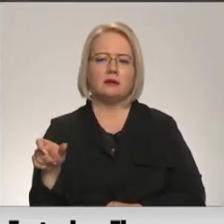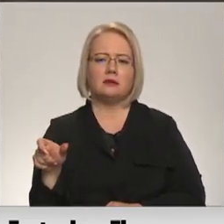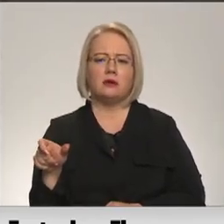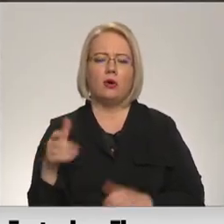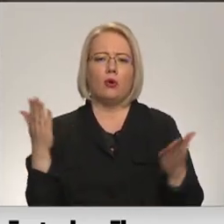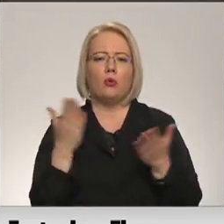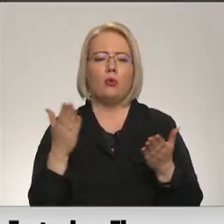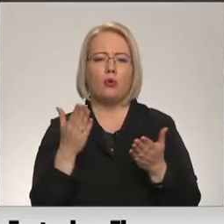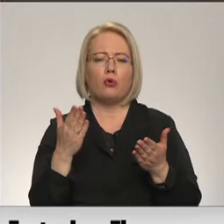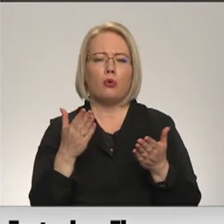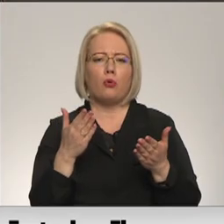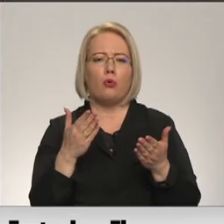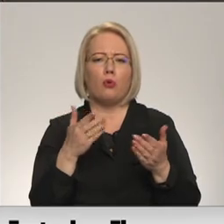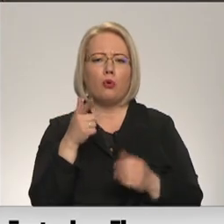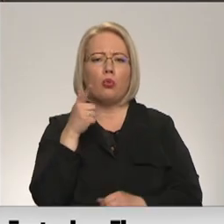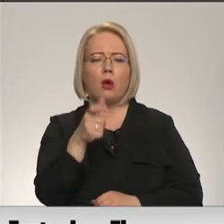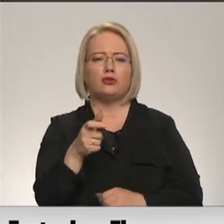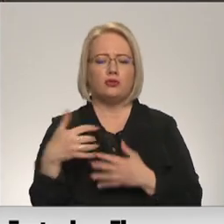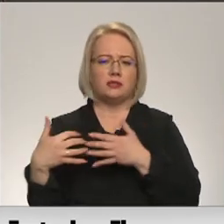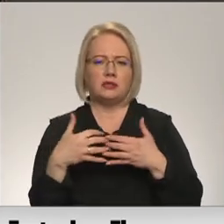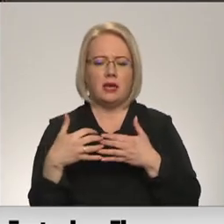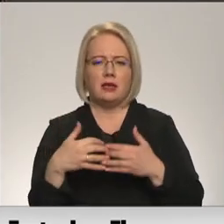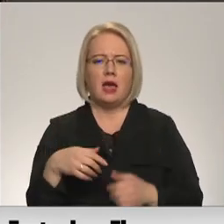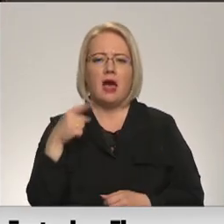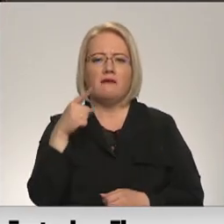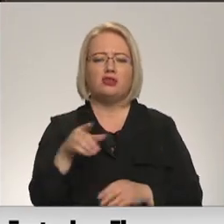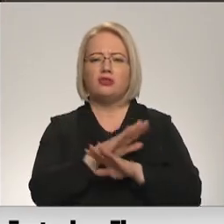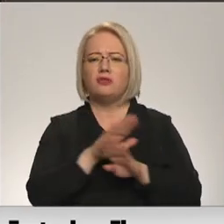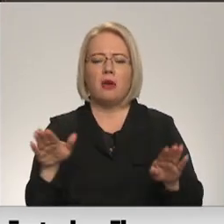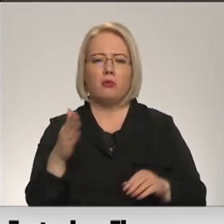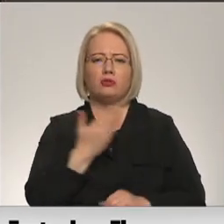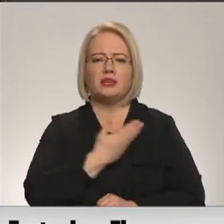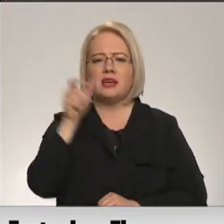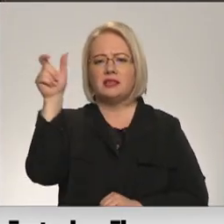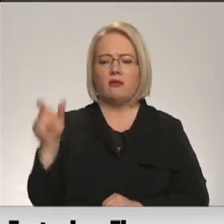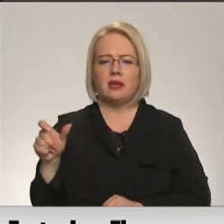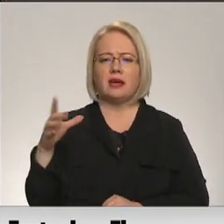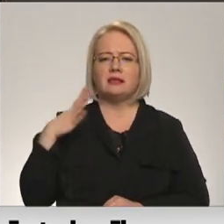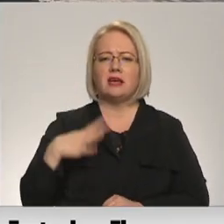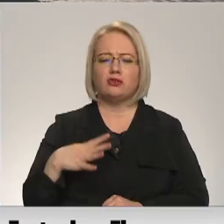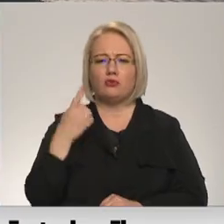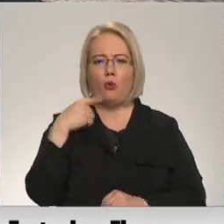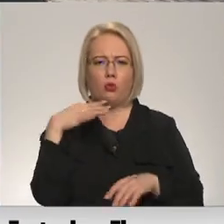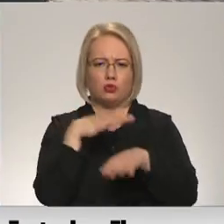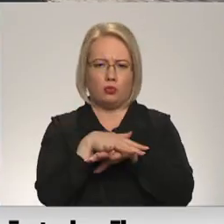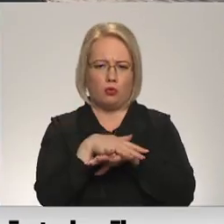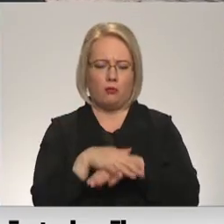kuru nošaus kaujā. Viņš nebūs tā civila persona, kura cieš no tā uzbrukama.